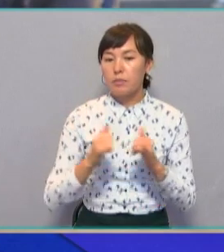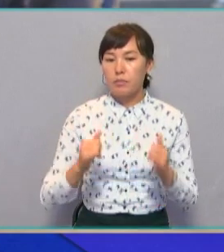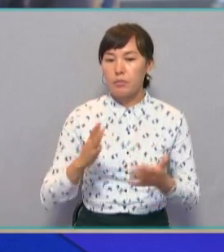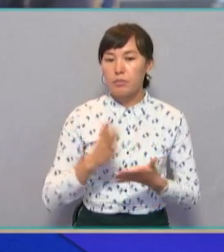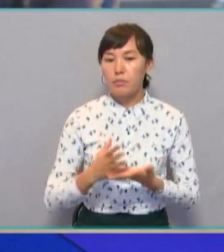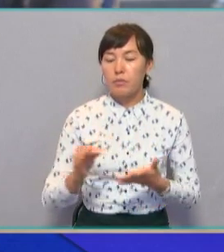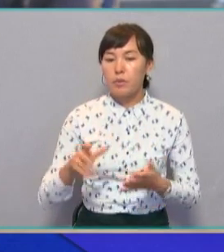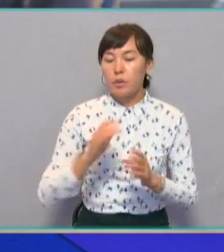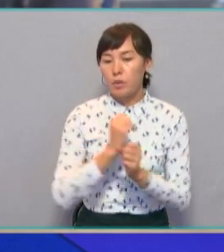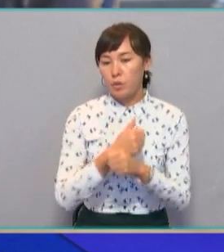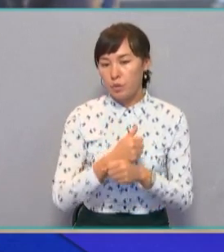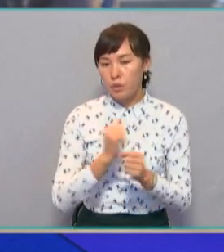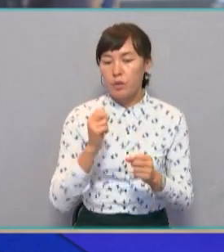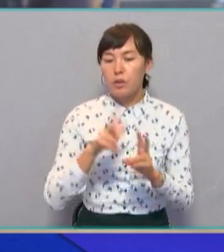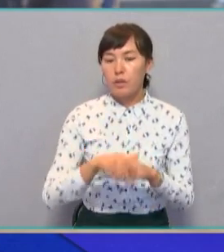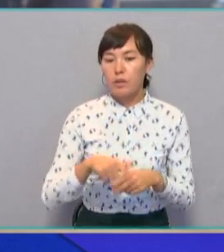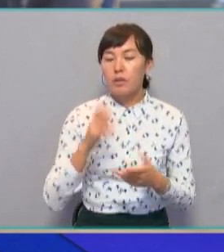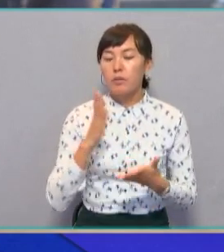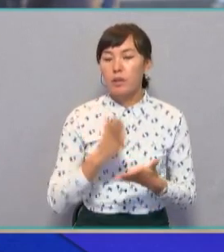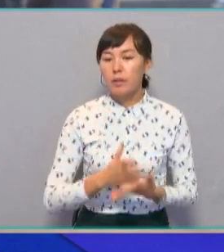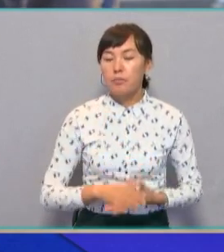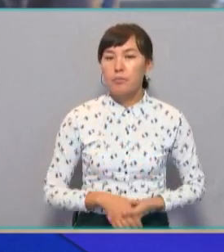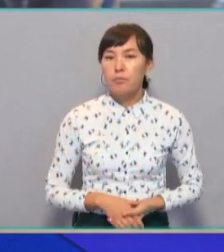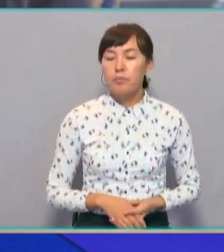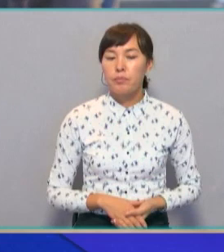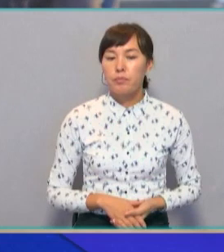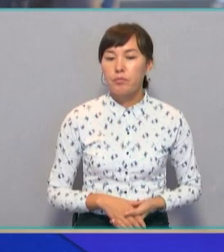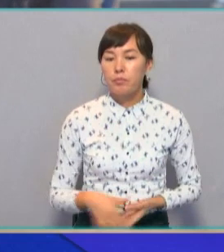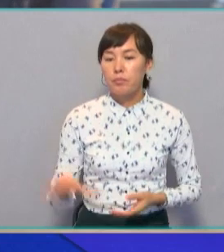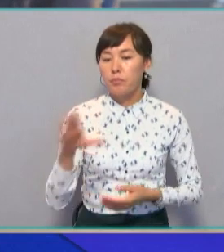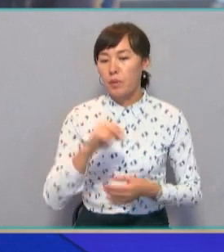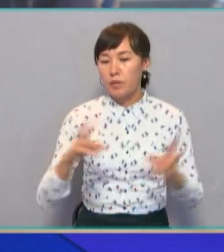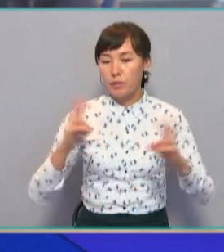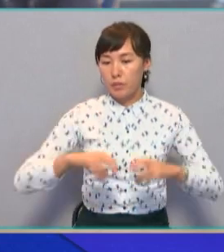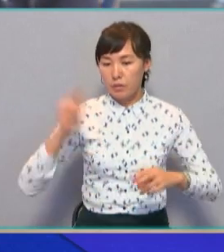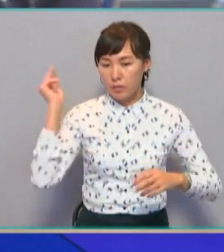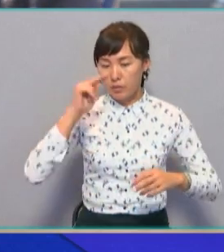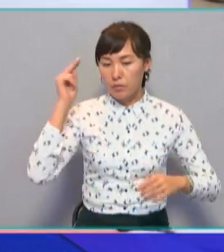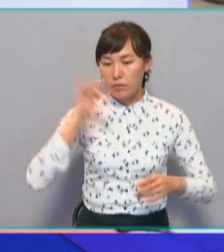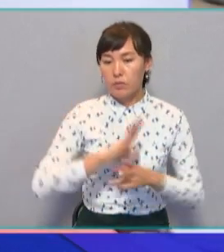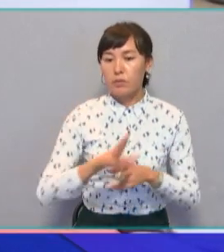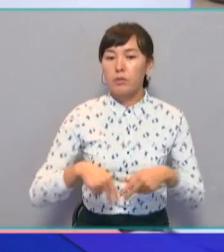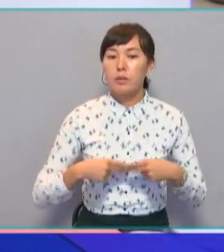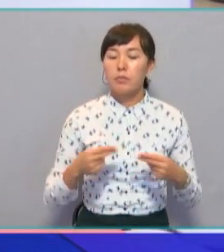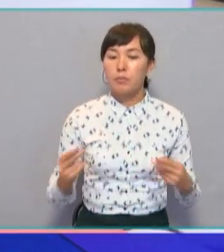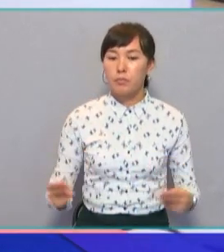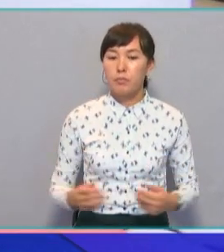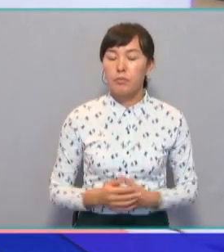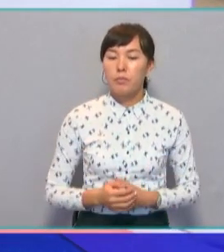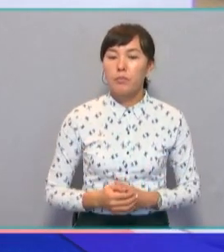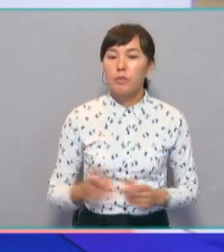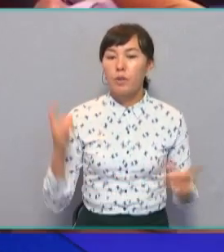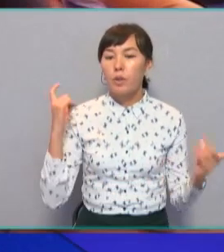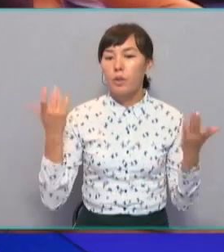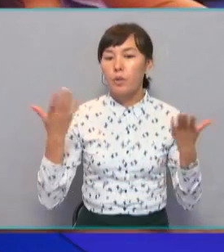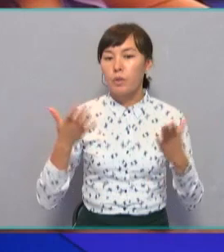бар. Және түйе де бар, и жаншылық та бар. Сол бәрін біз ғылыми түрде барлықты қамтамасыз етіп отырамыз.